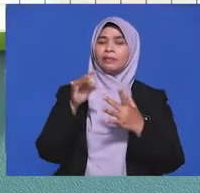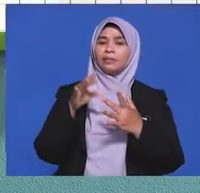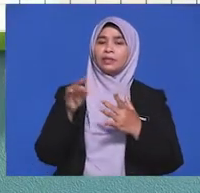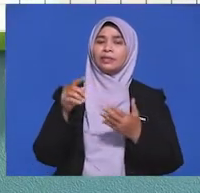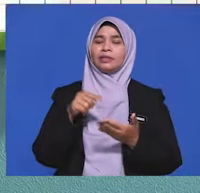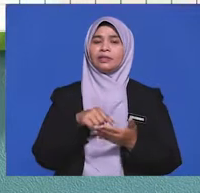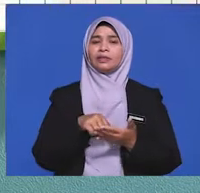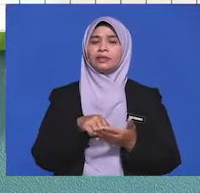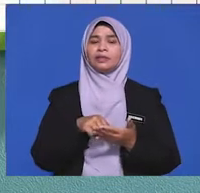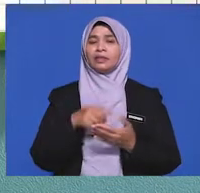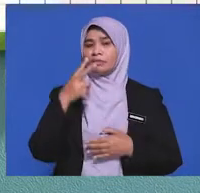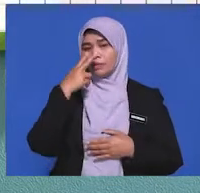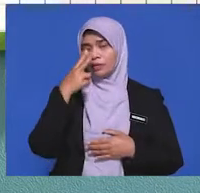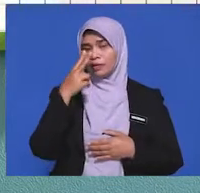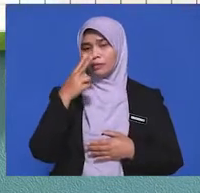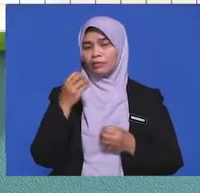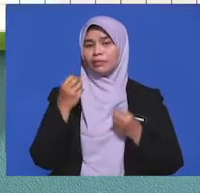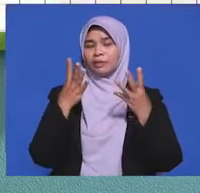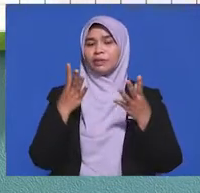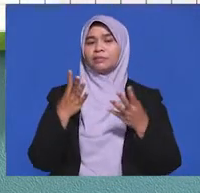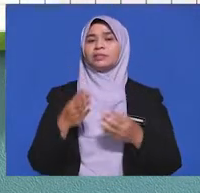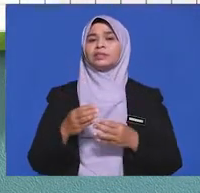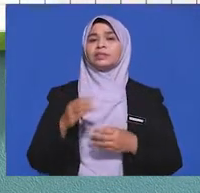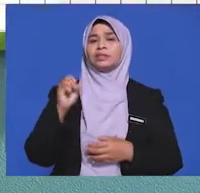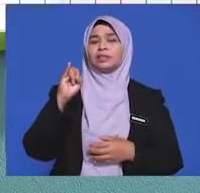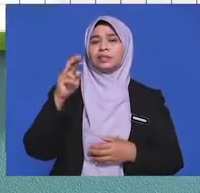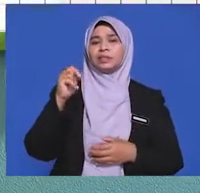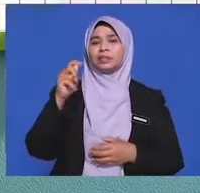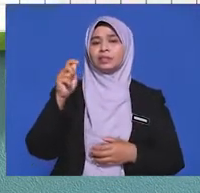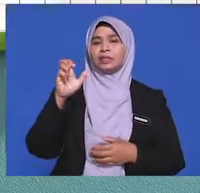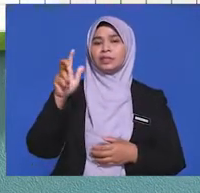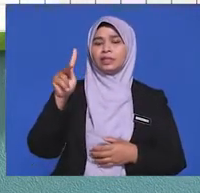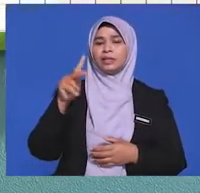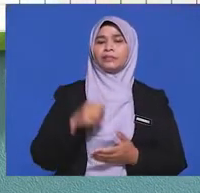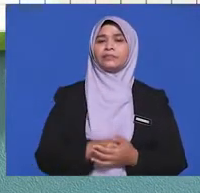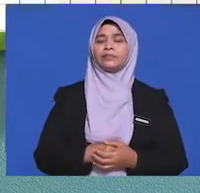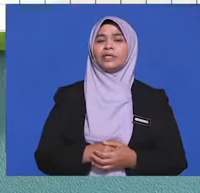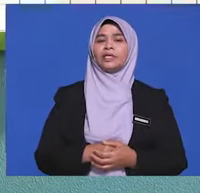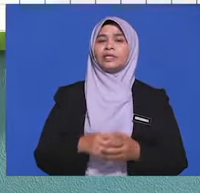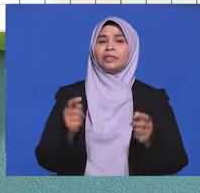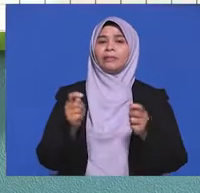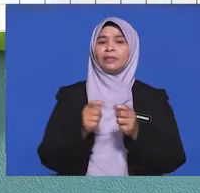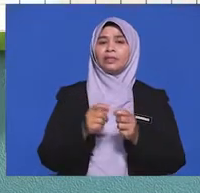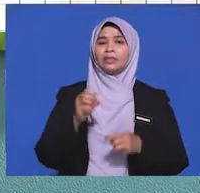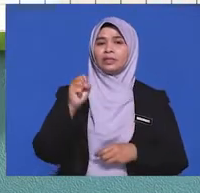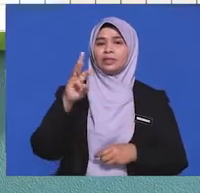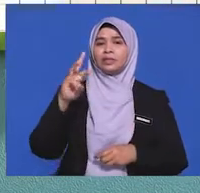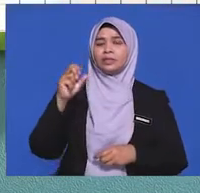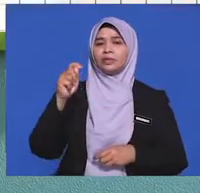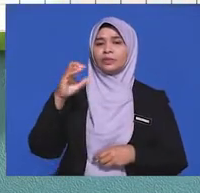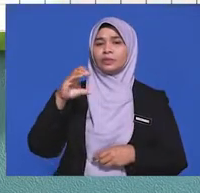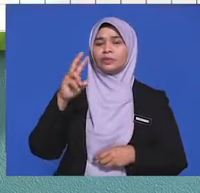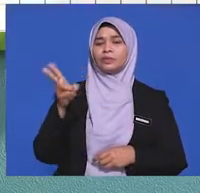case, perhatikan beberapa sinteks utama seperti switch, diikuti